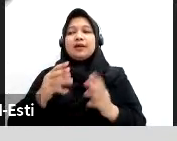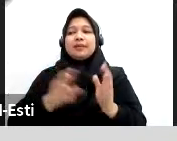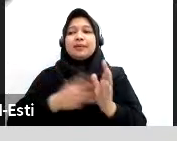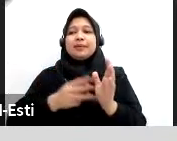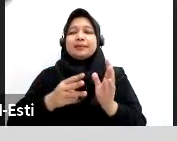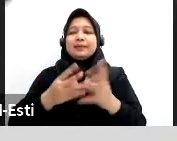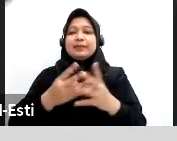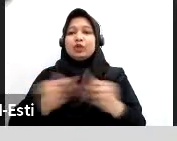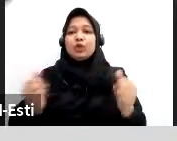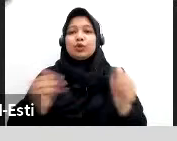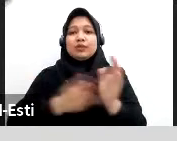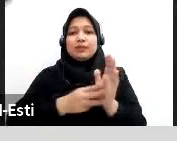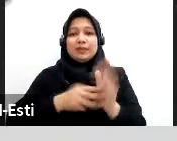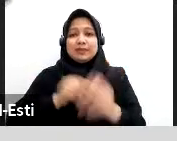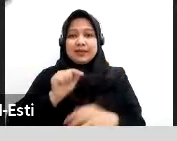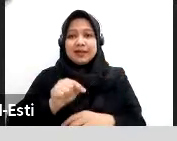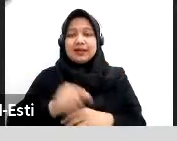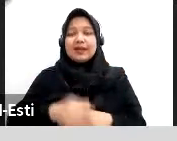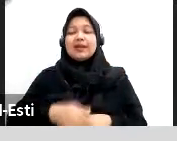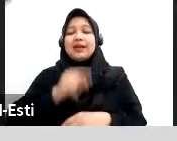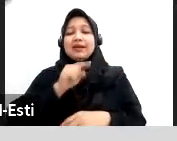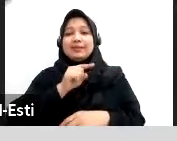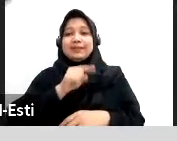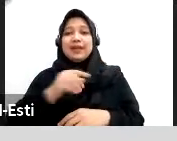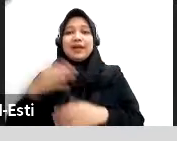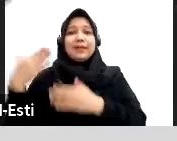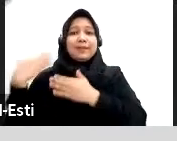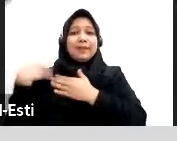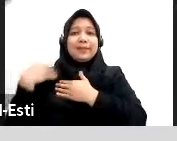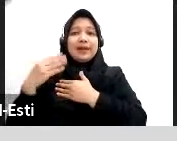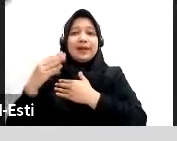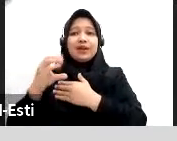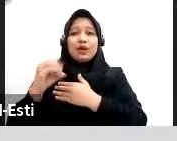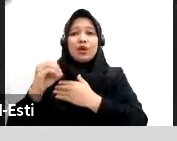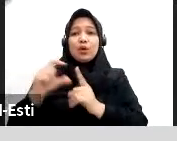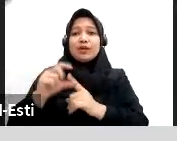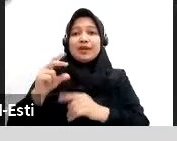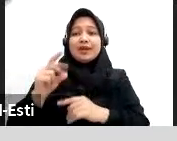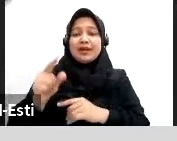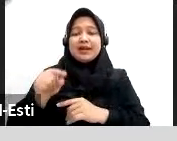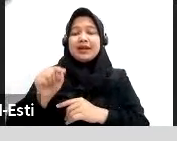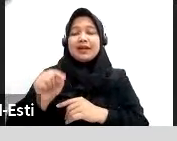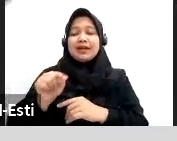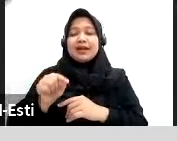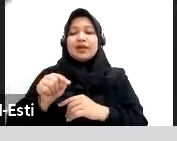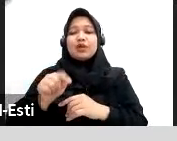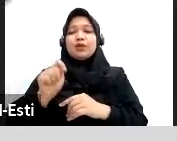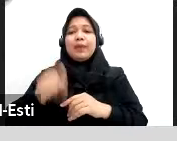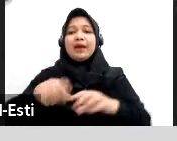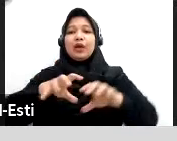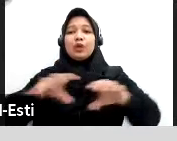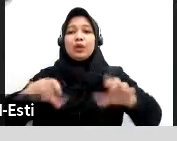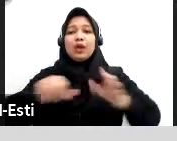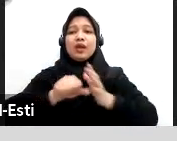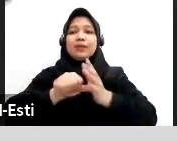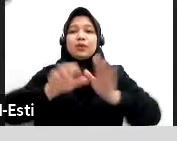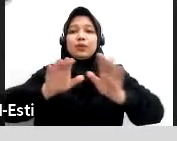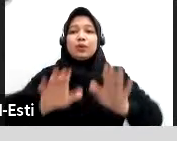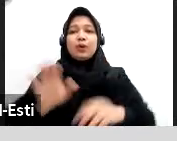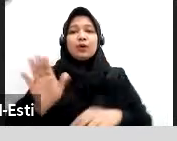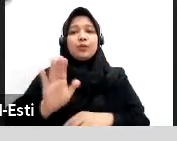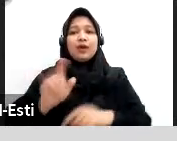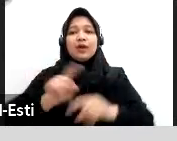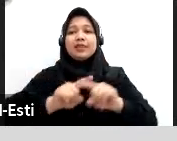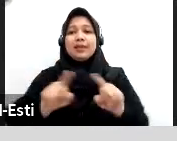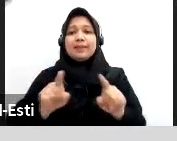sendiri nah disini peran Odi er tidak hanya sebagai alat bantu dalam penyelesaian sengketa